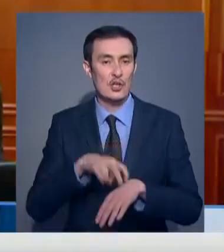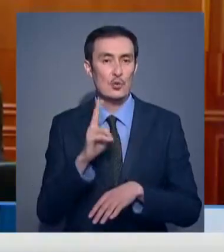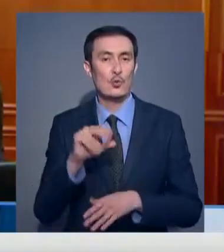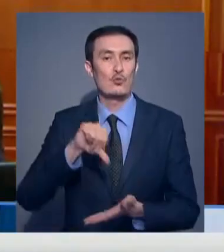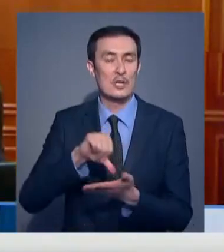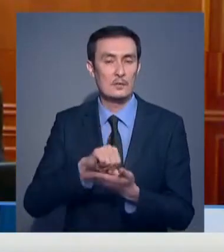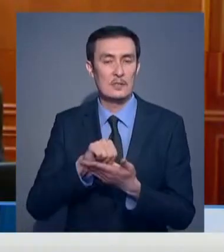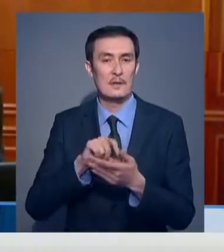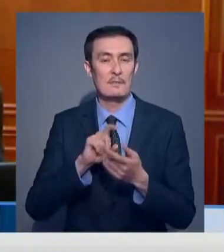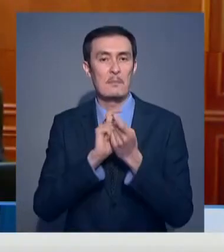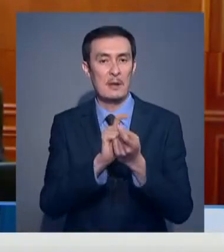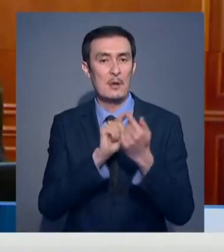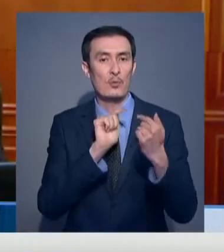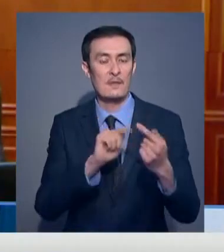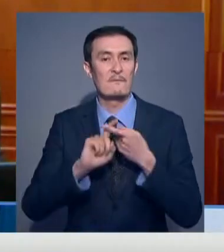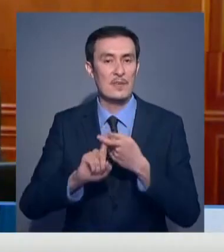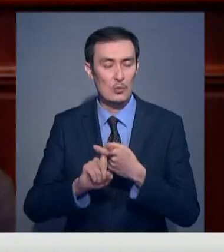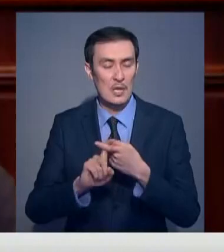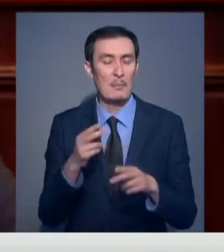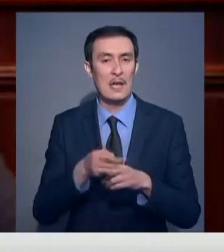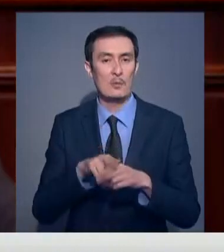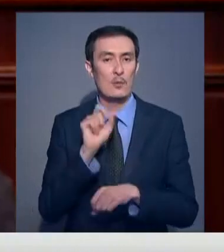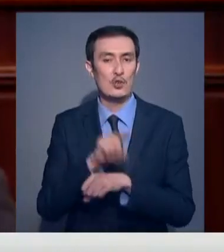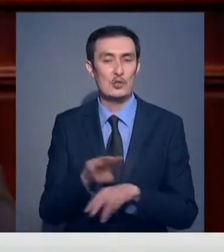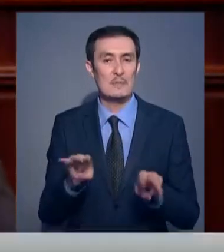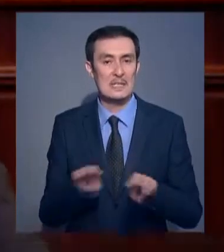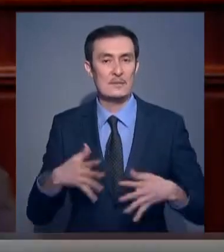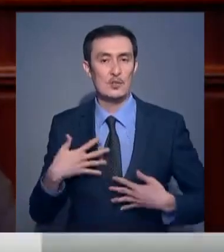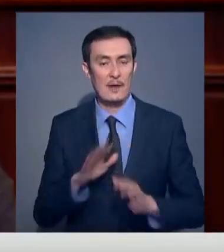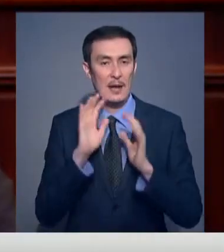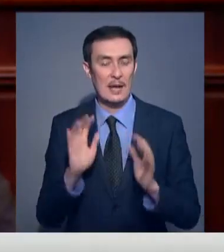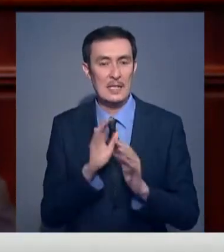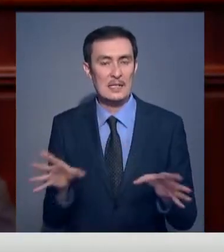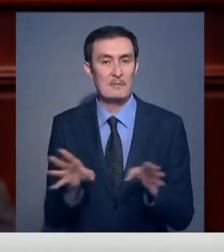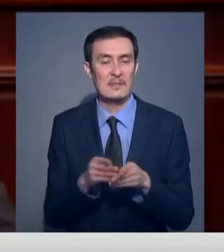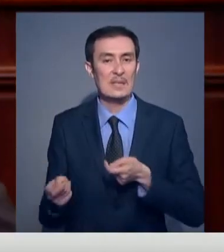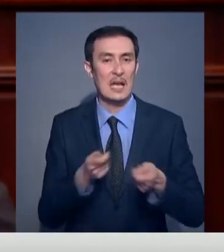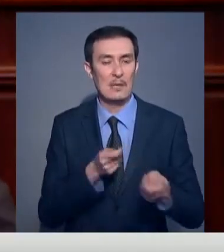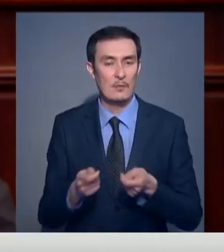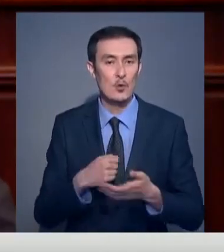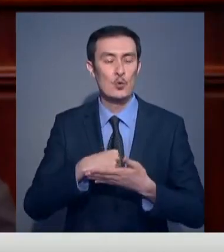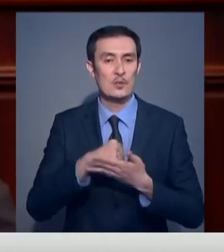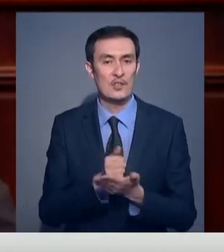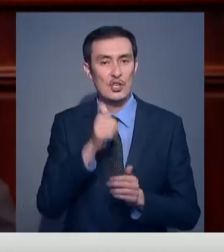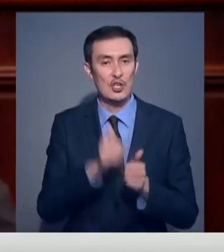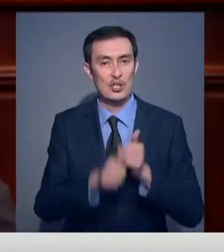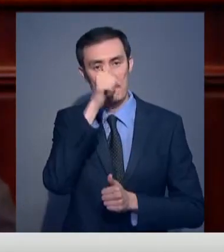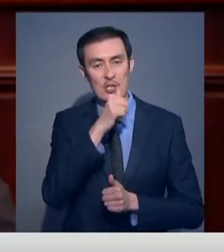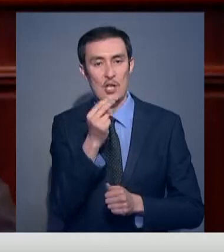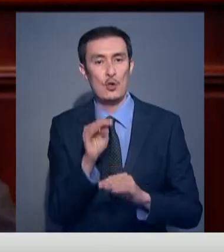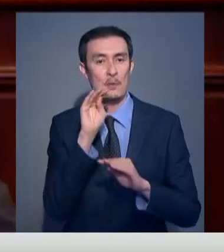борьбе с коронавирусом. В этой связи поручается Министерству здравоохранения совместно с акиматами установить ежемесячную